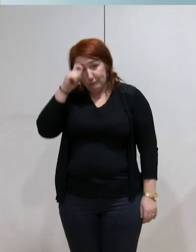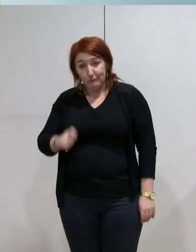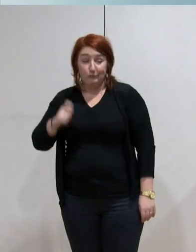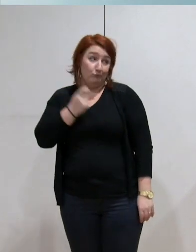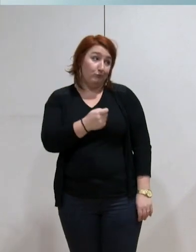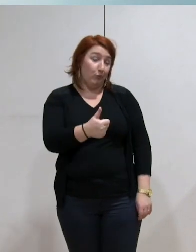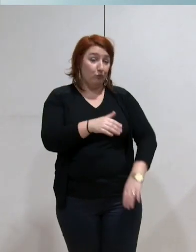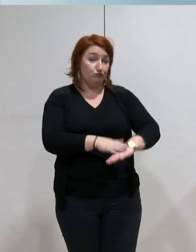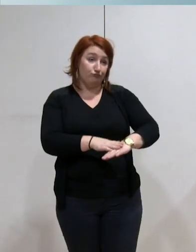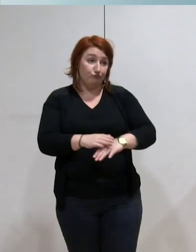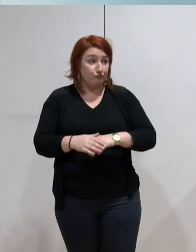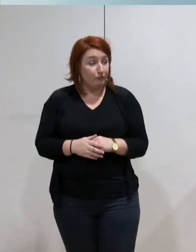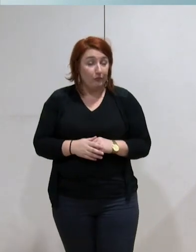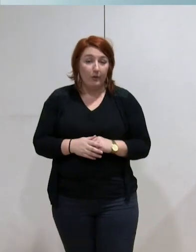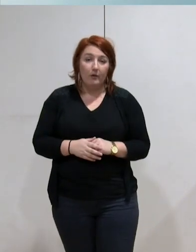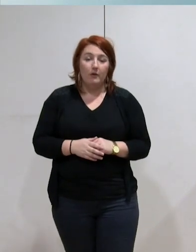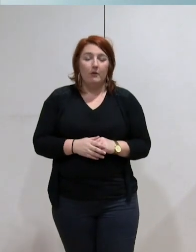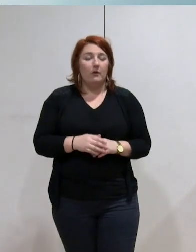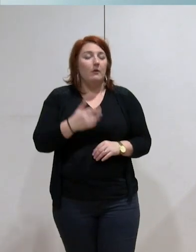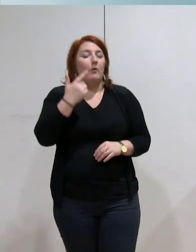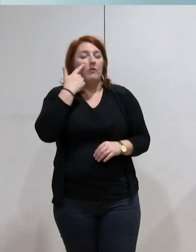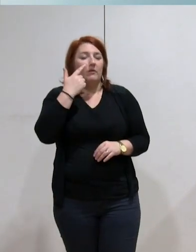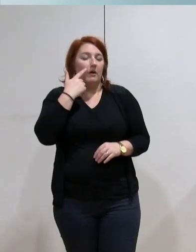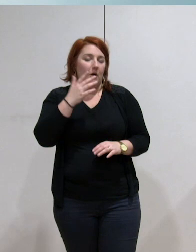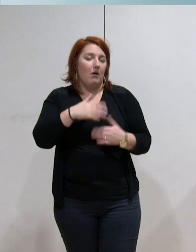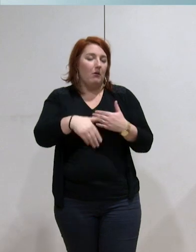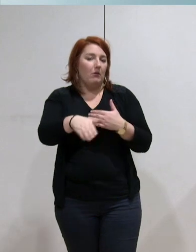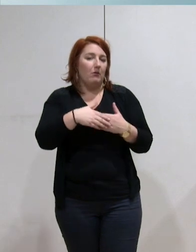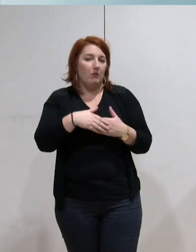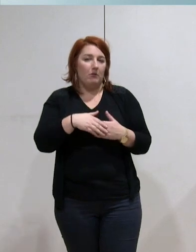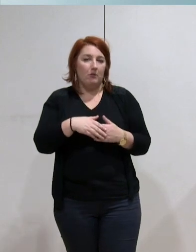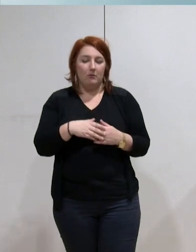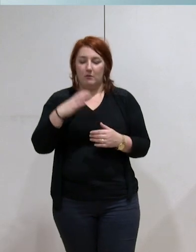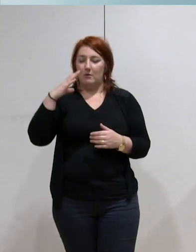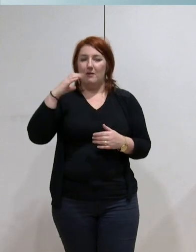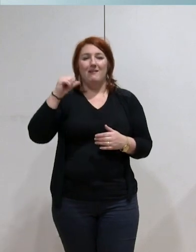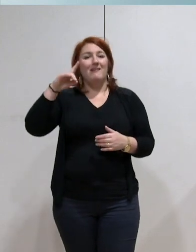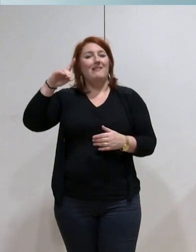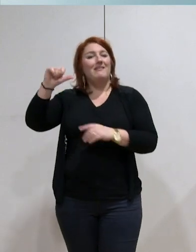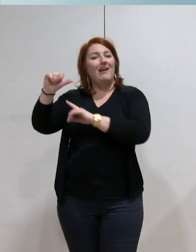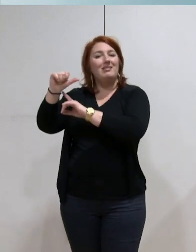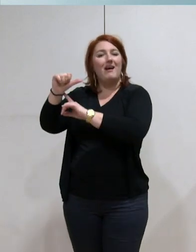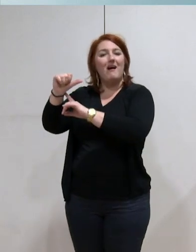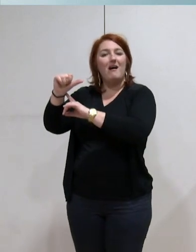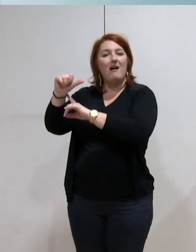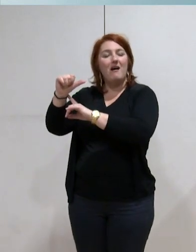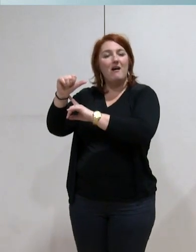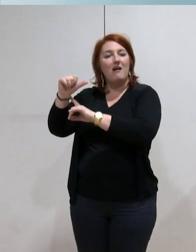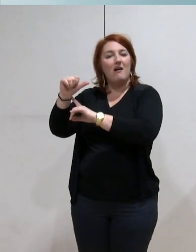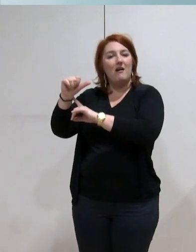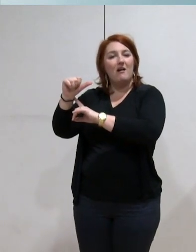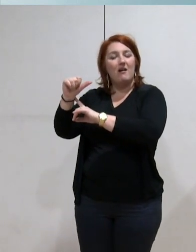reviendra on aura l'occasion j'ai reçu parce que la CADA vous avez dit que j'étais dans le